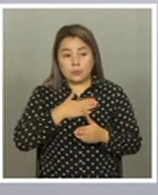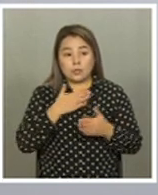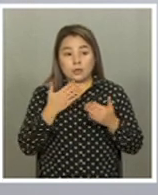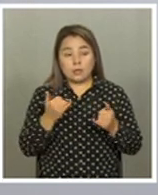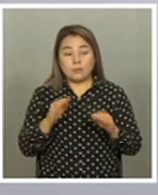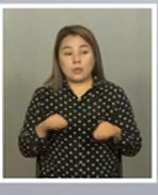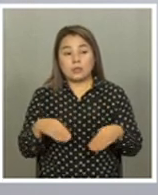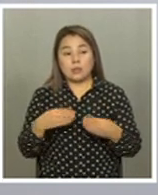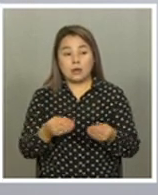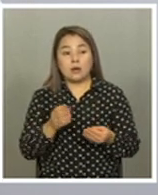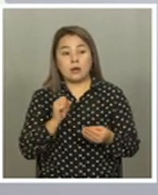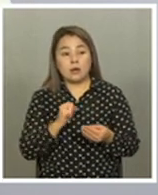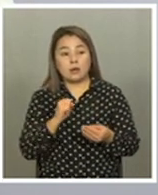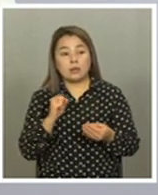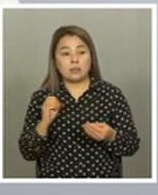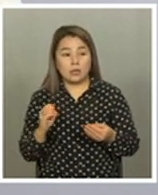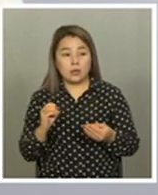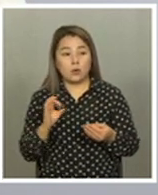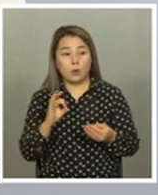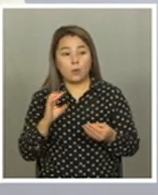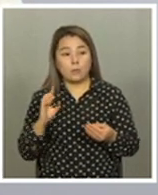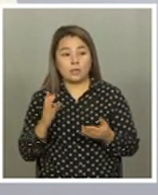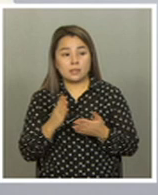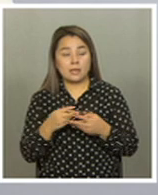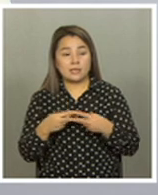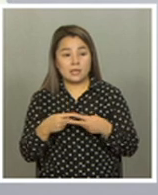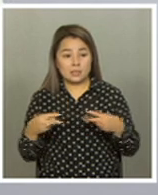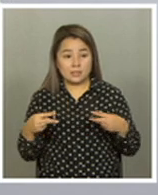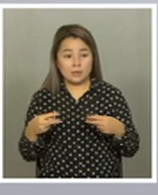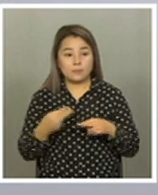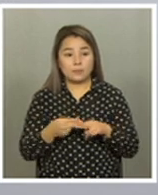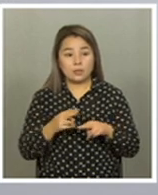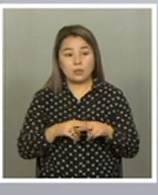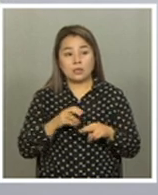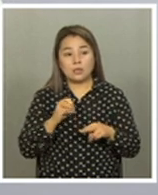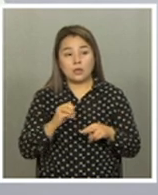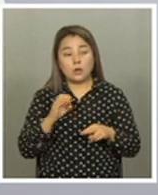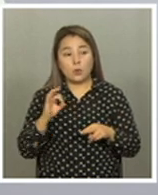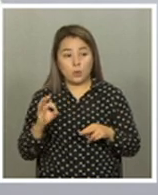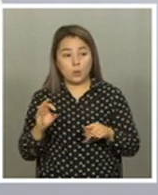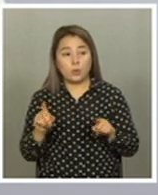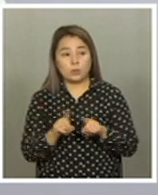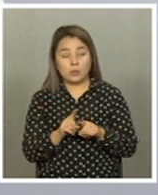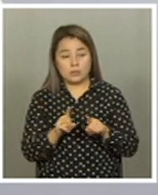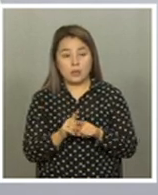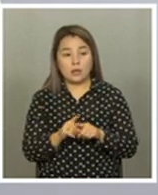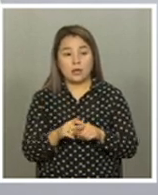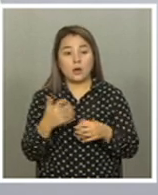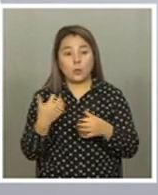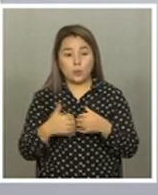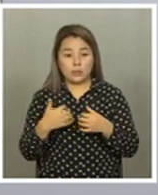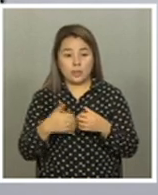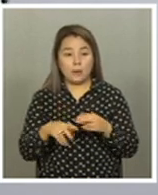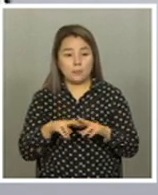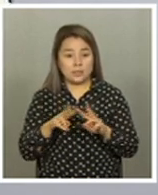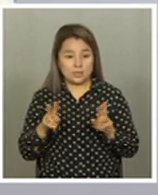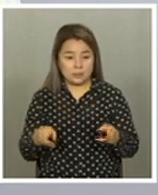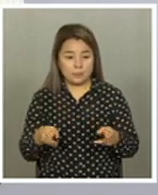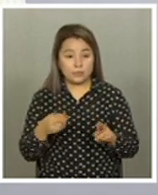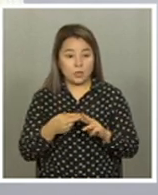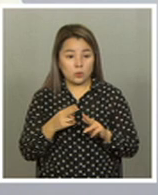берілгенде АЕ мен ОБ өзара тең. Ал ЕО екеуіне де ортақ, екеуінде бірдей. Олай